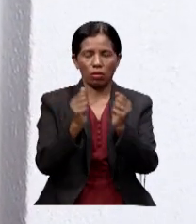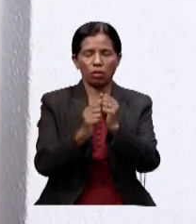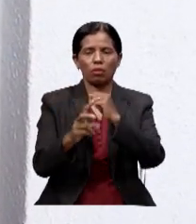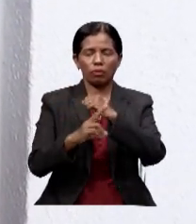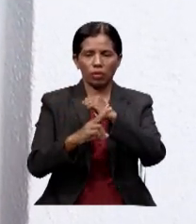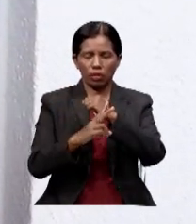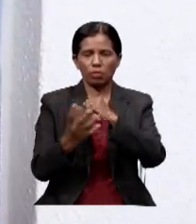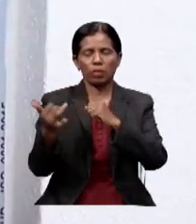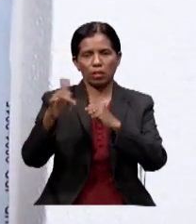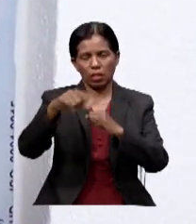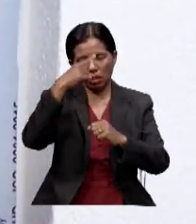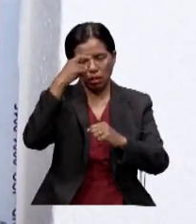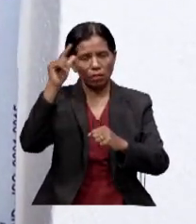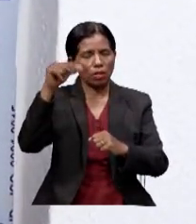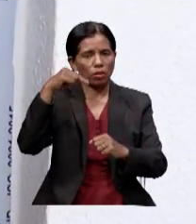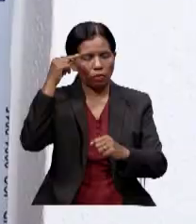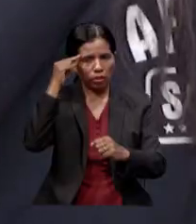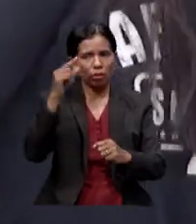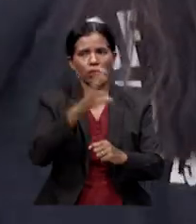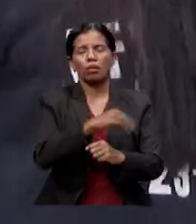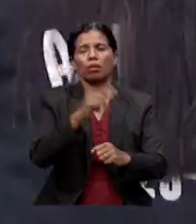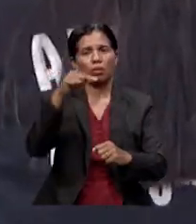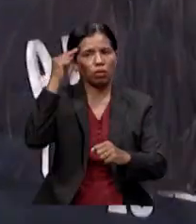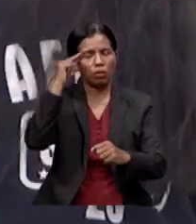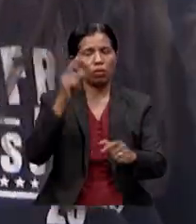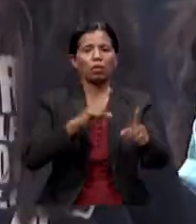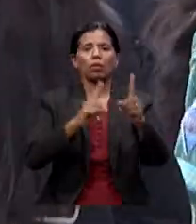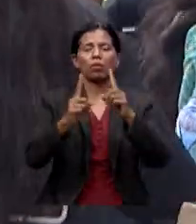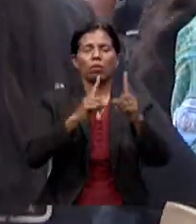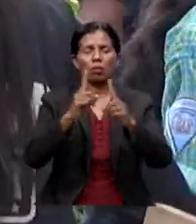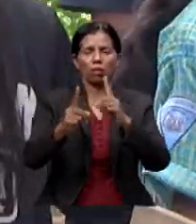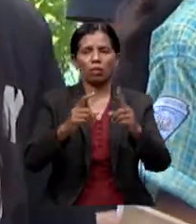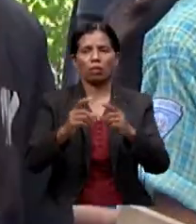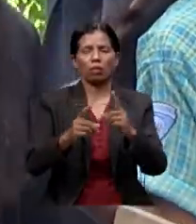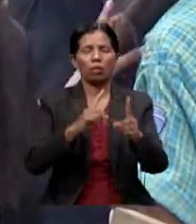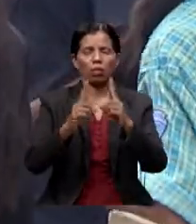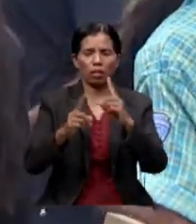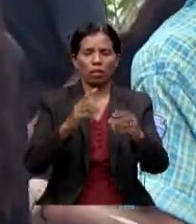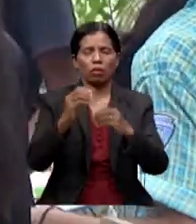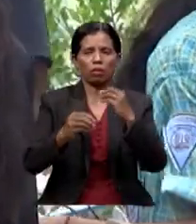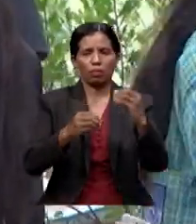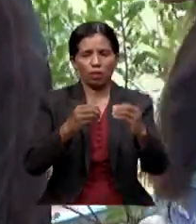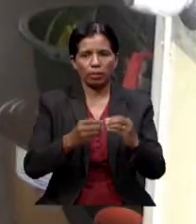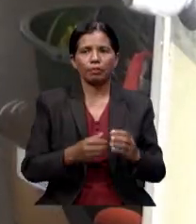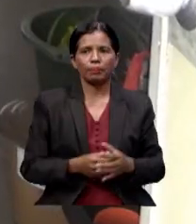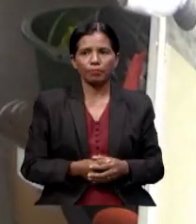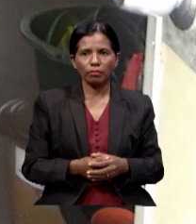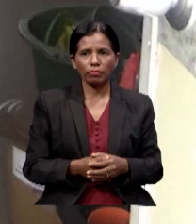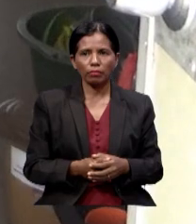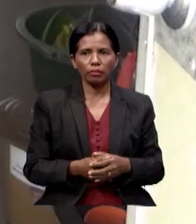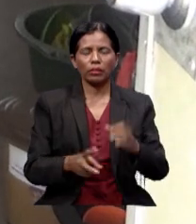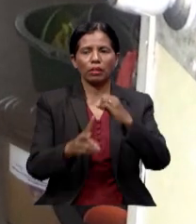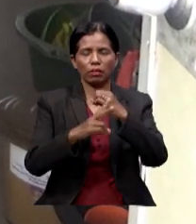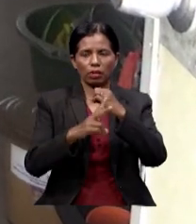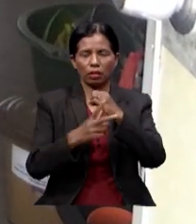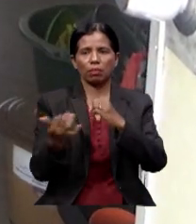sila tambah vitima gubernur gubernur ba explica sang gubernur nian ba vitima